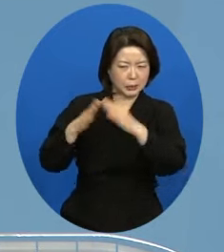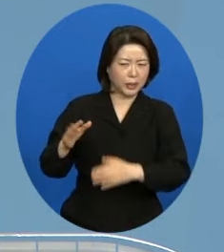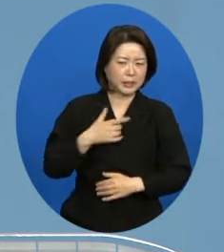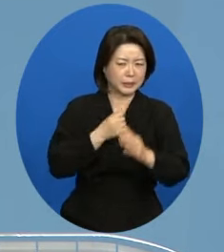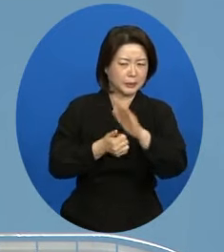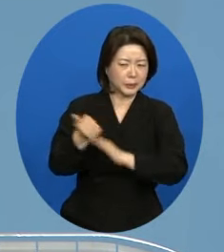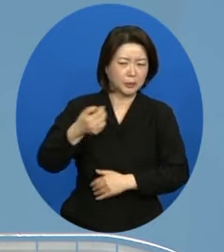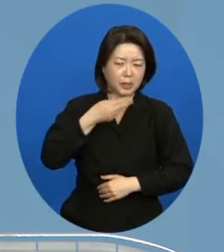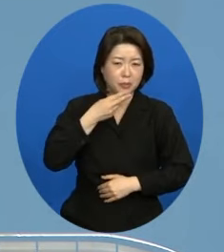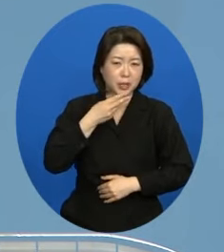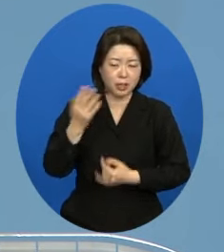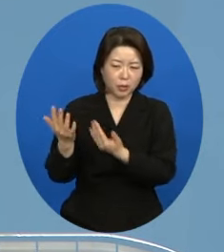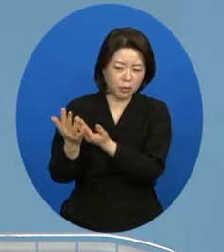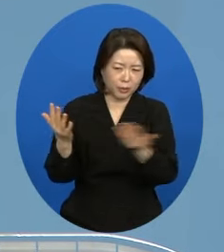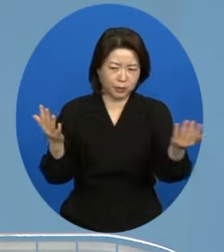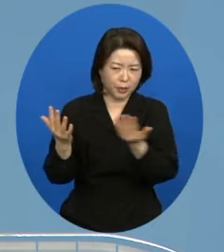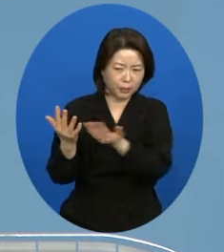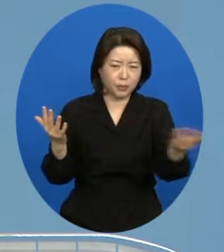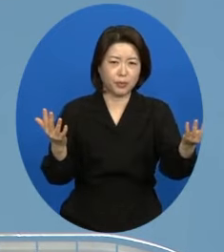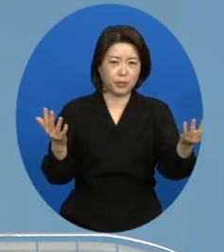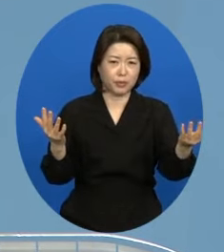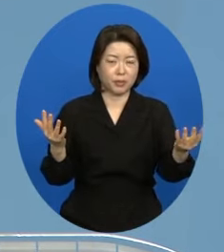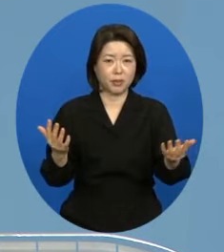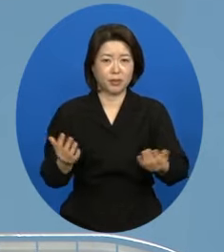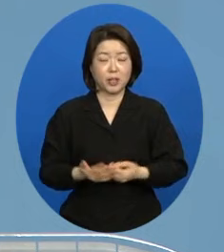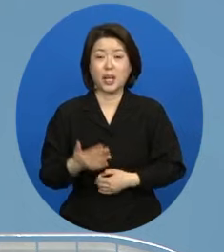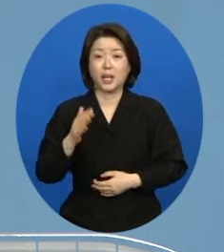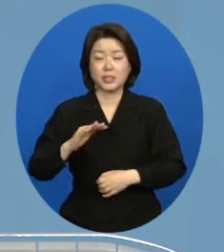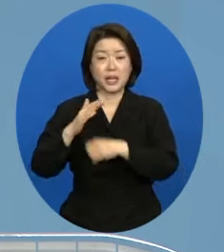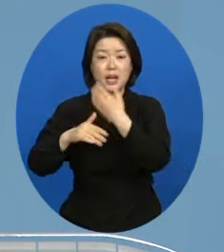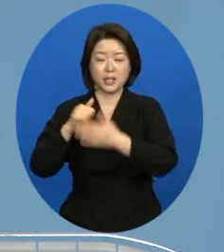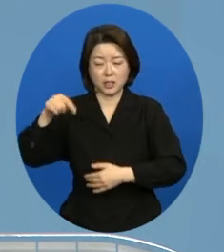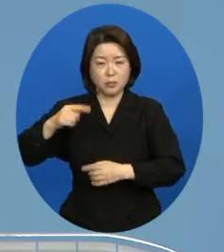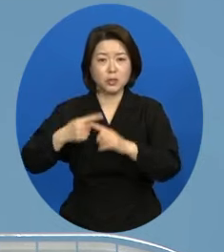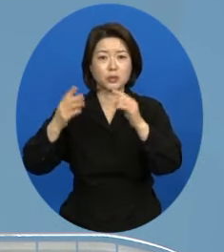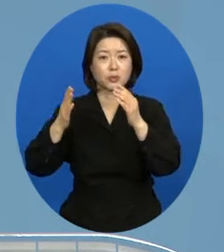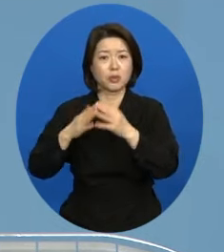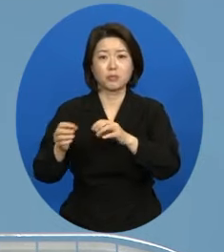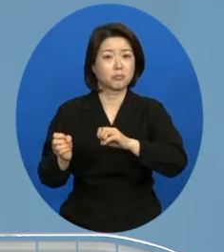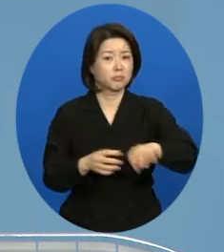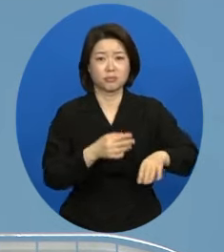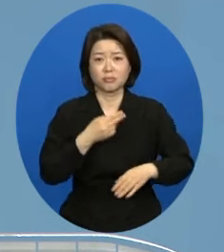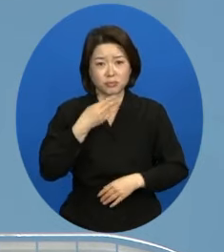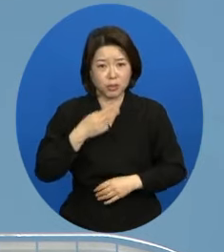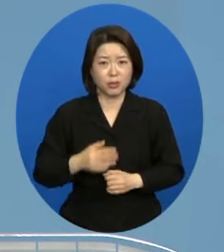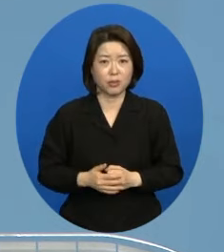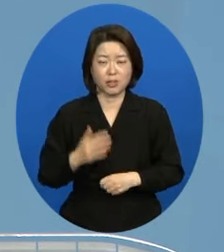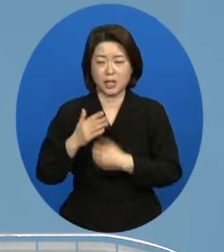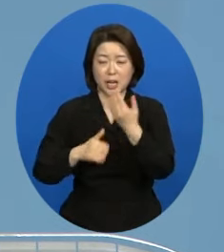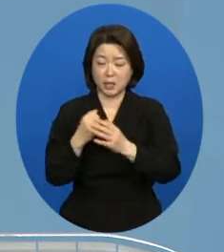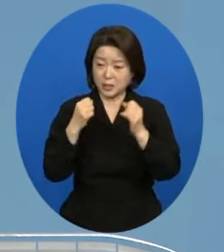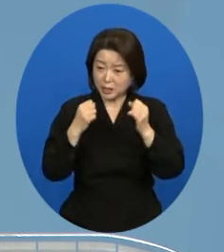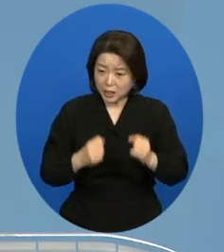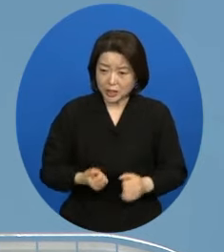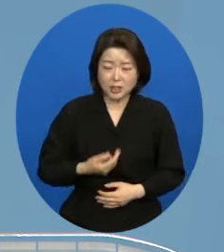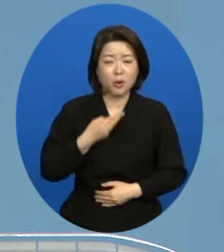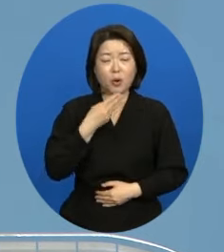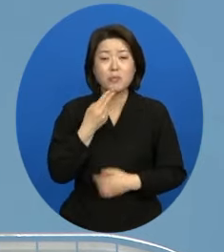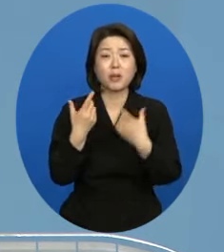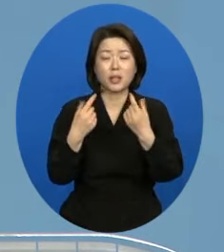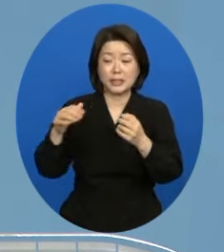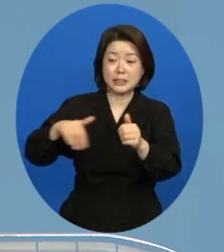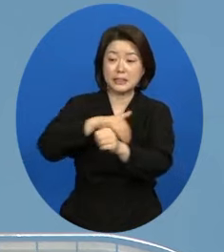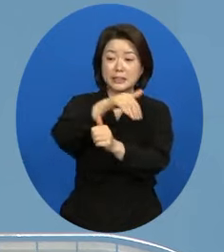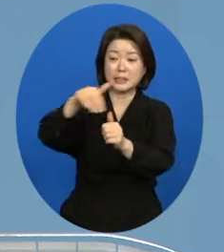사람들이 교회를 떠나갔어요 근데 하나님은이 교회를 버리지 않으셨어요 하나님이 안 계신 것만 같은 그런